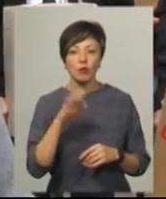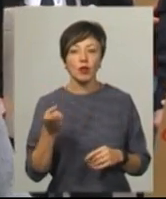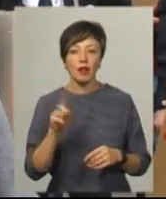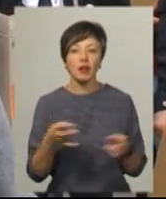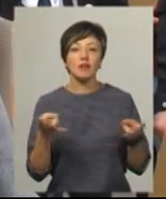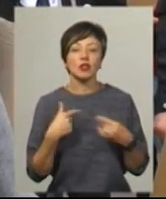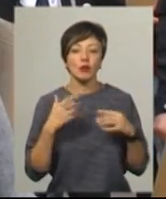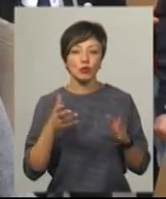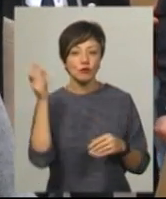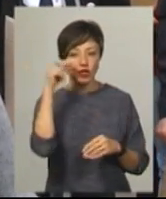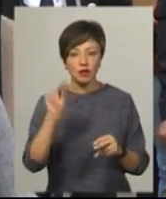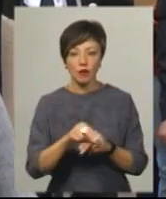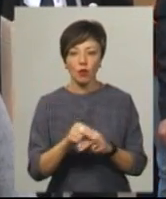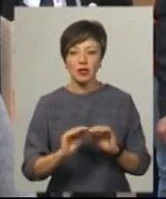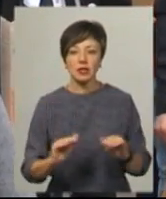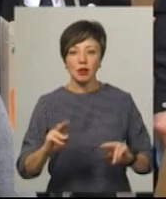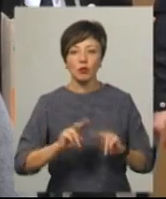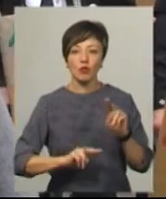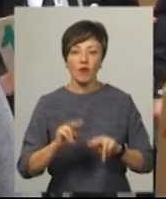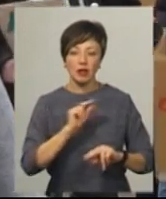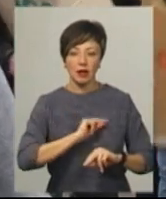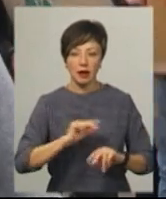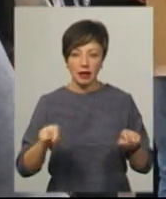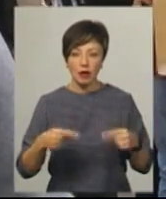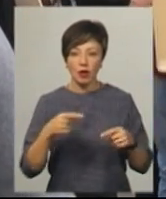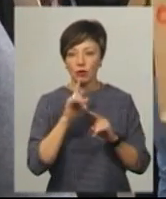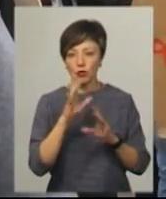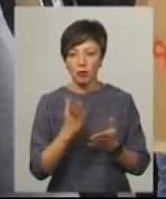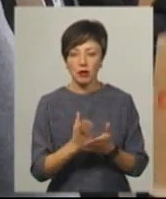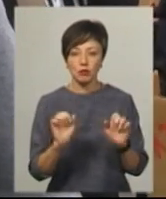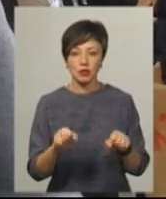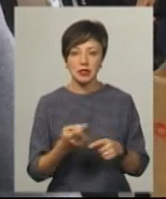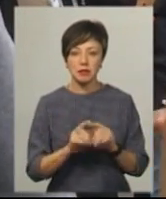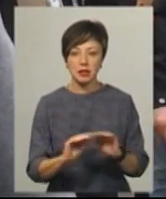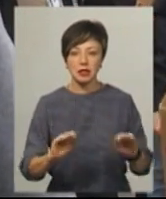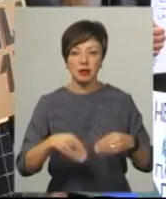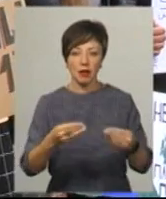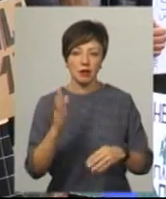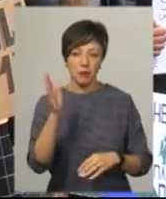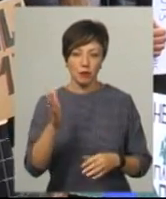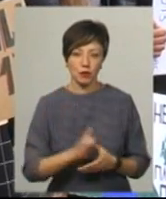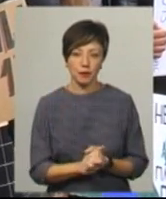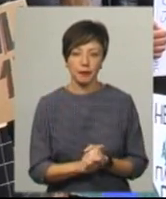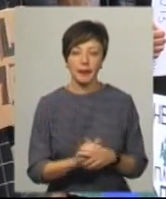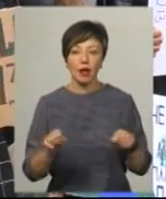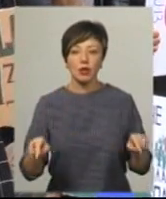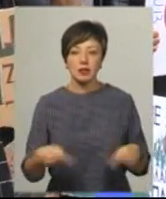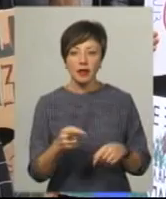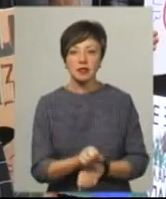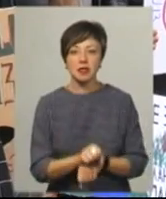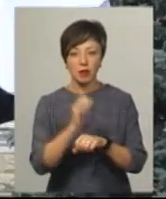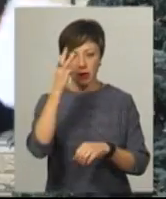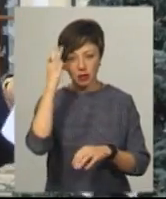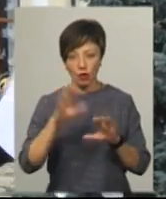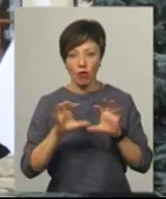а навіщо я буду вчитися, виховувати дітей, будувати кар'єру, якщо я навіть не буду мати можливості цим дітям дати майбутнє. Організувала екострайк у